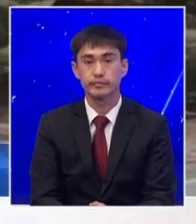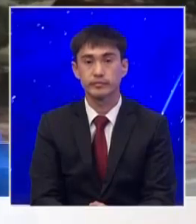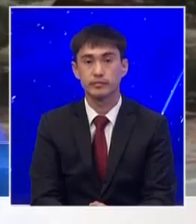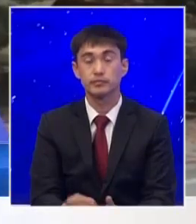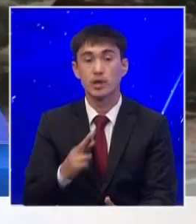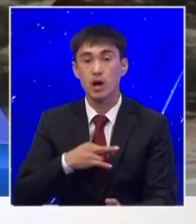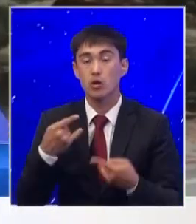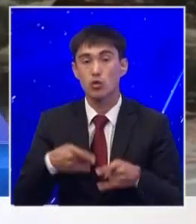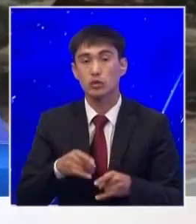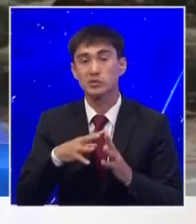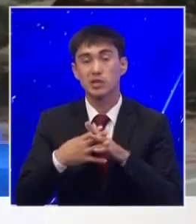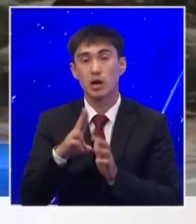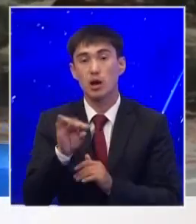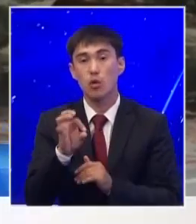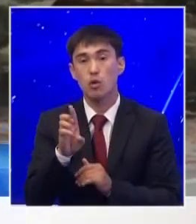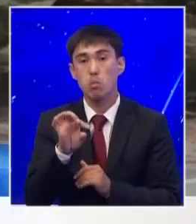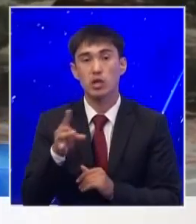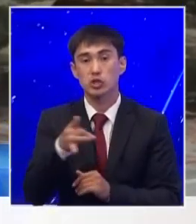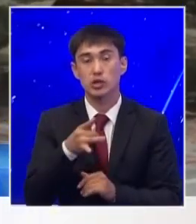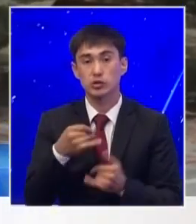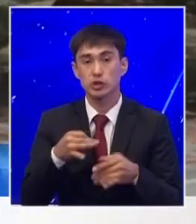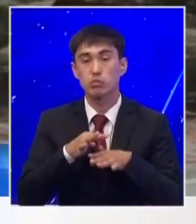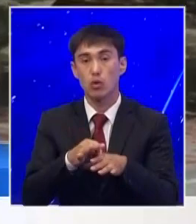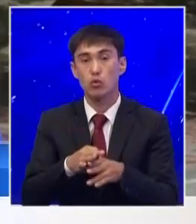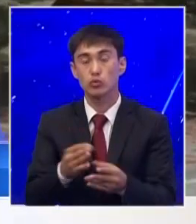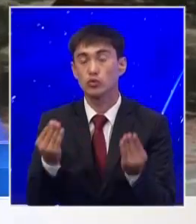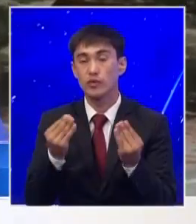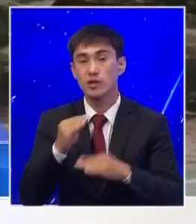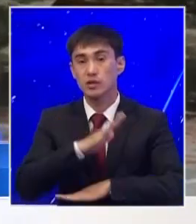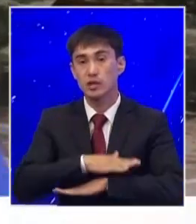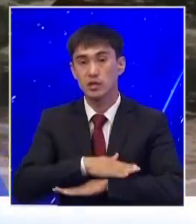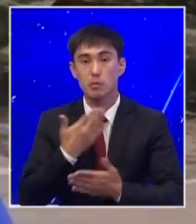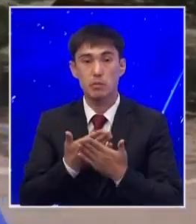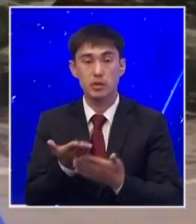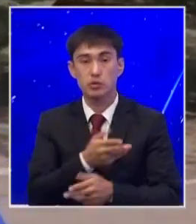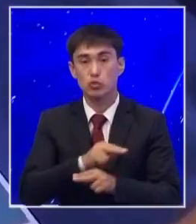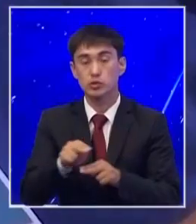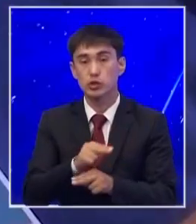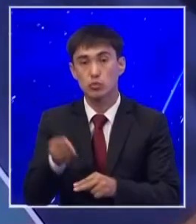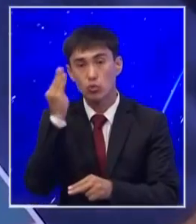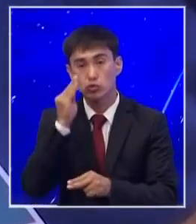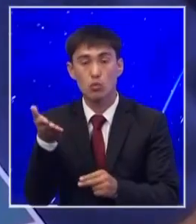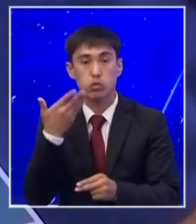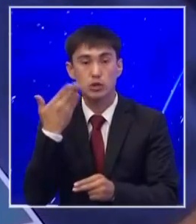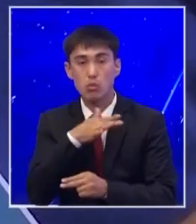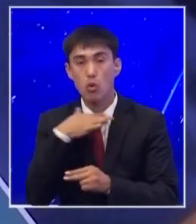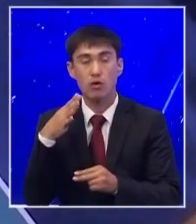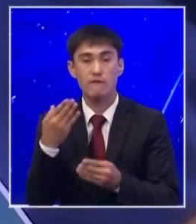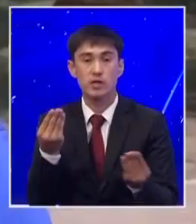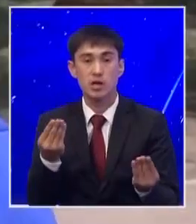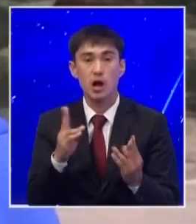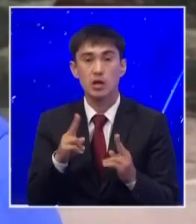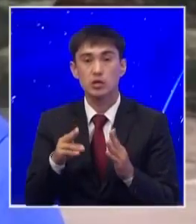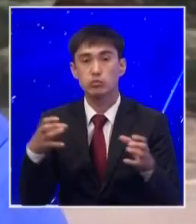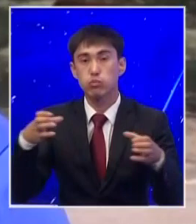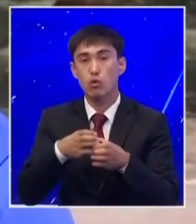Я родом из села Караой Балхашского района. Сейчас проходят увлекательные занятия. Например, нас обучают способам упрощения многих вещей, таких как